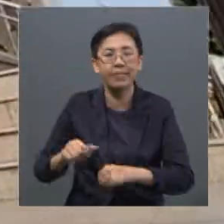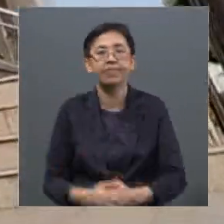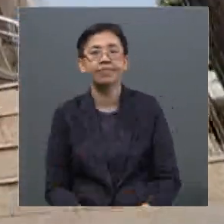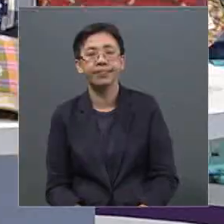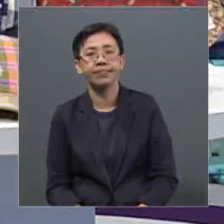ครับ